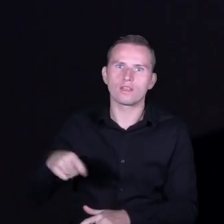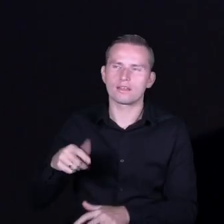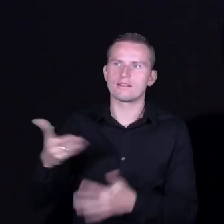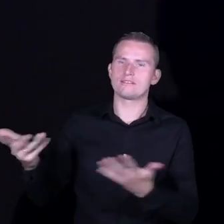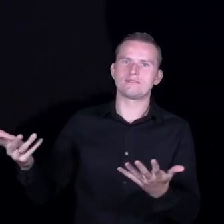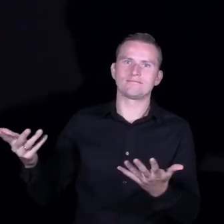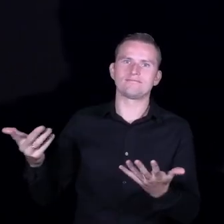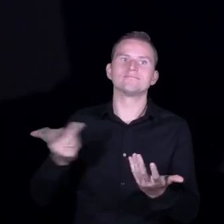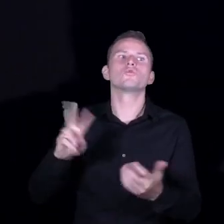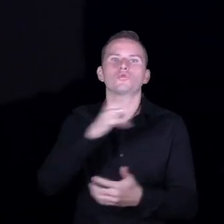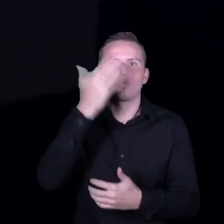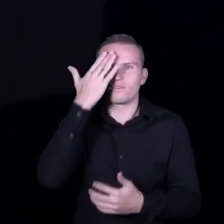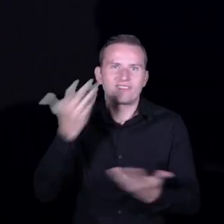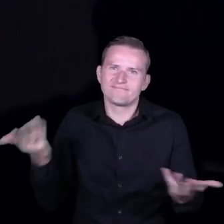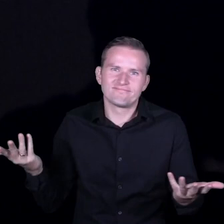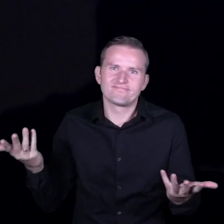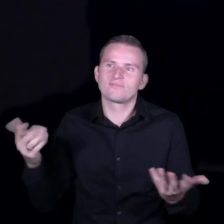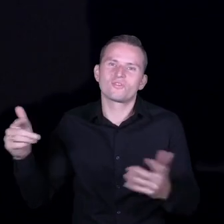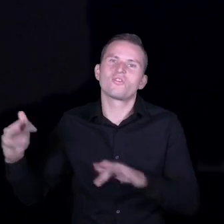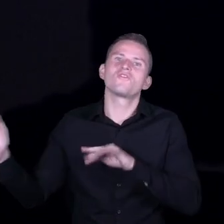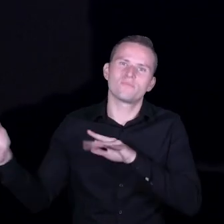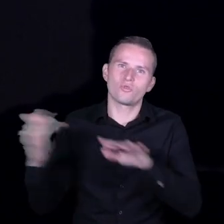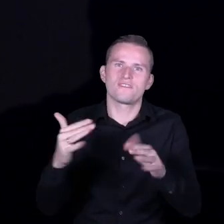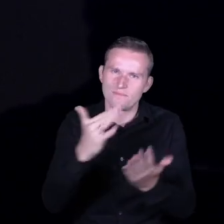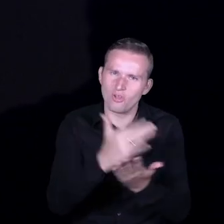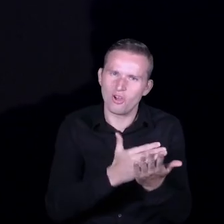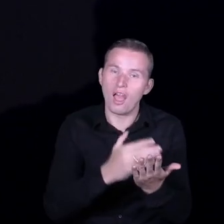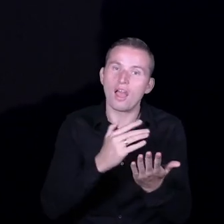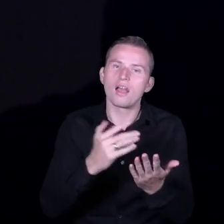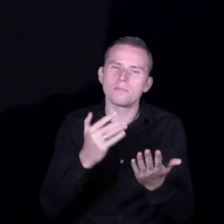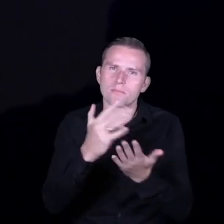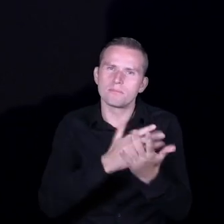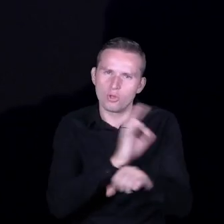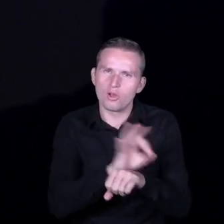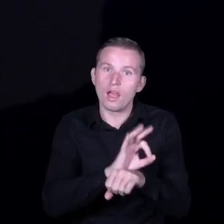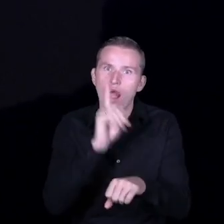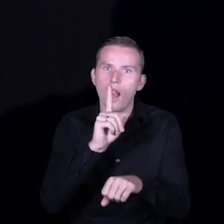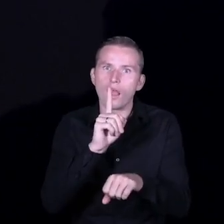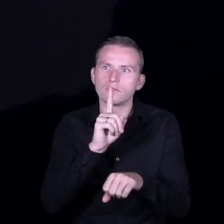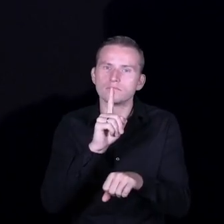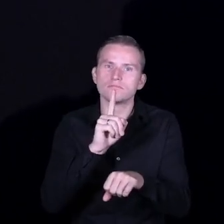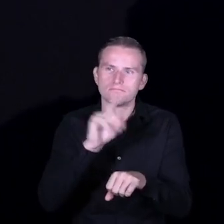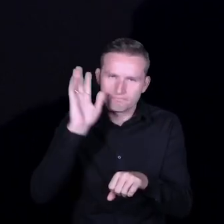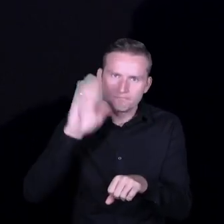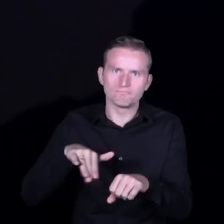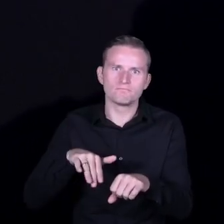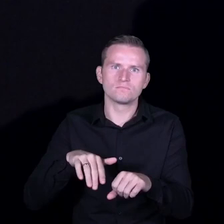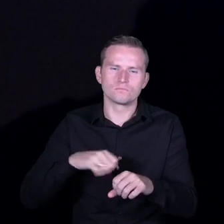na projekt będzie miała wpływ, a mimo wszystko się udało, więc tym bardziej z tego się cieszymy